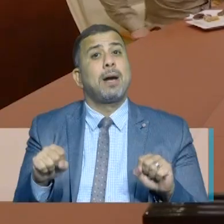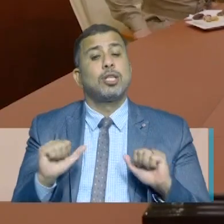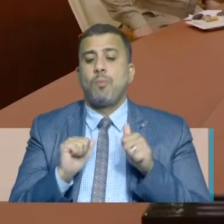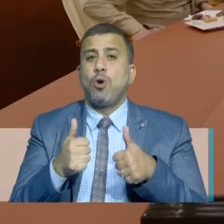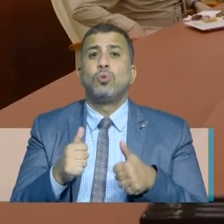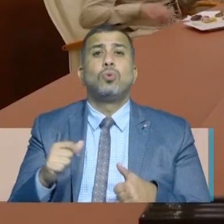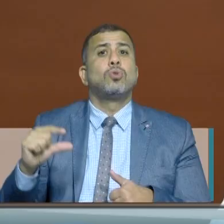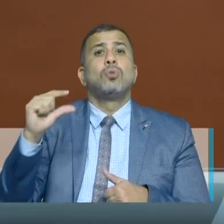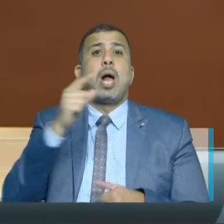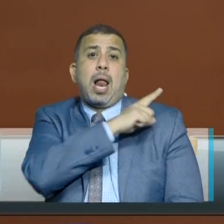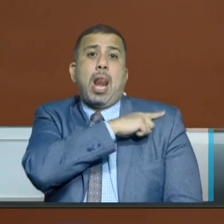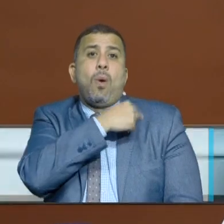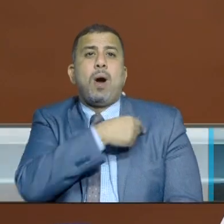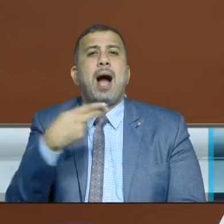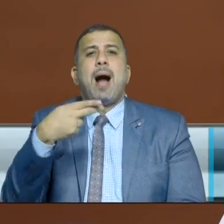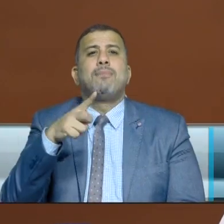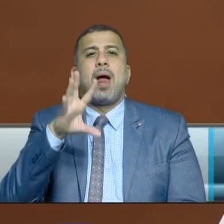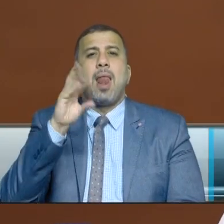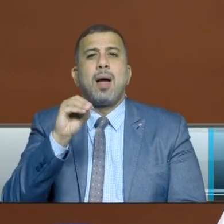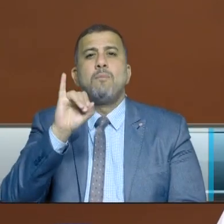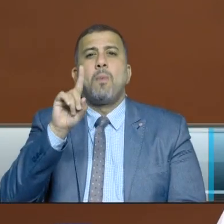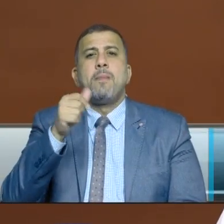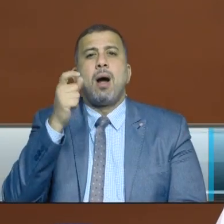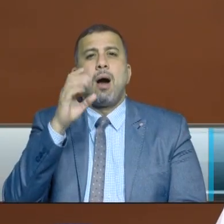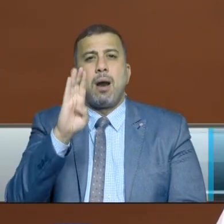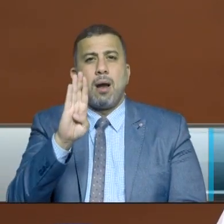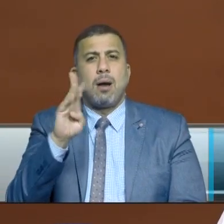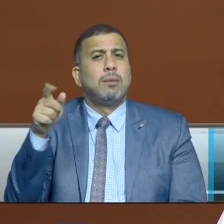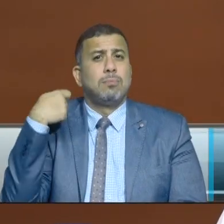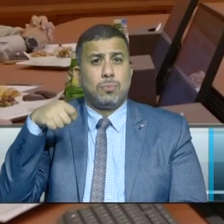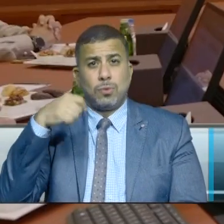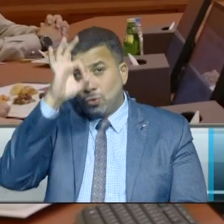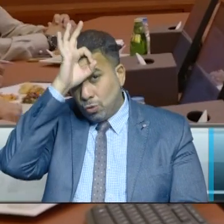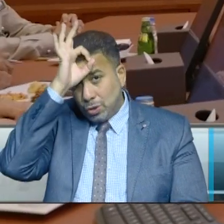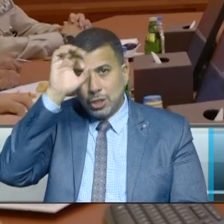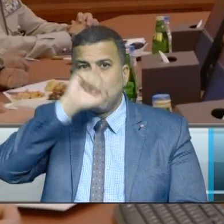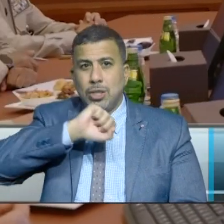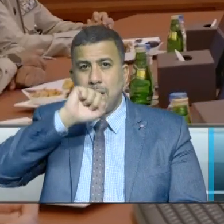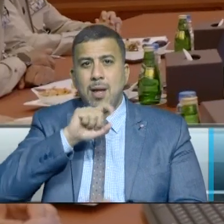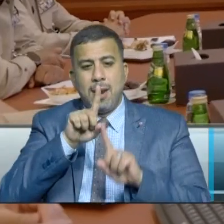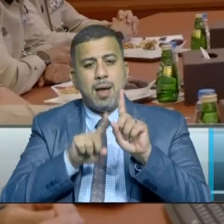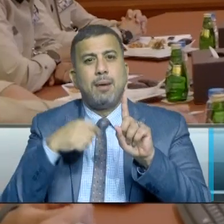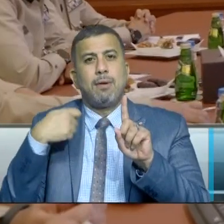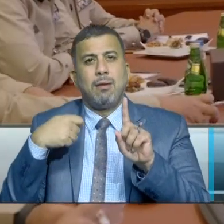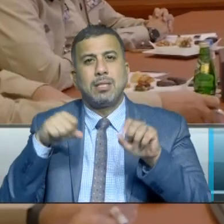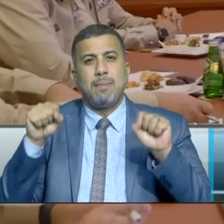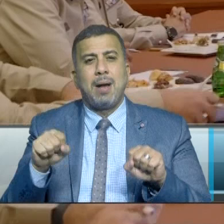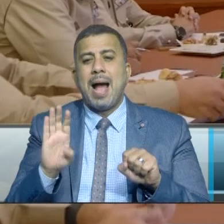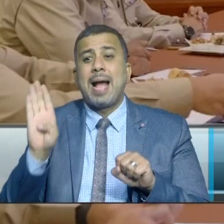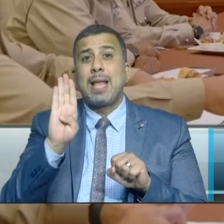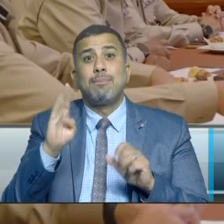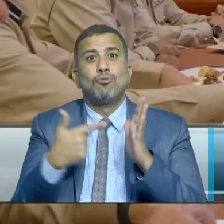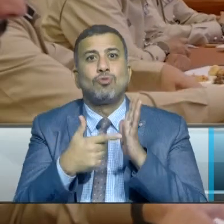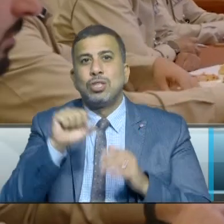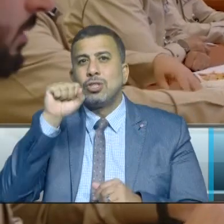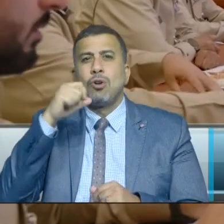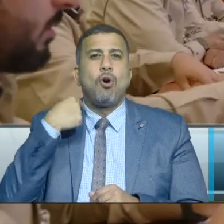وناقش المجلس بحضور سعاده اللواء عبد الله مبارك بن عامر قائد عام شرطه الشارقه نائب رئيس مجلس اكاديميه